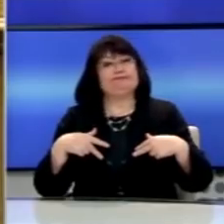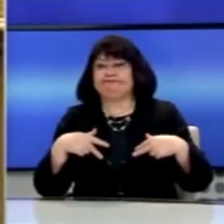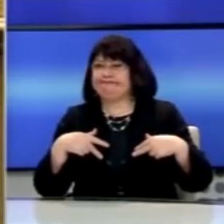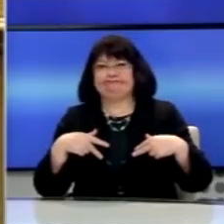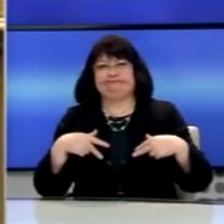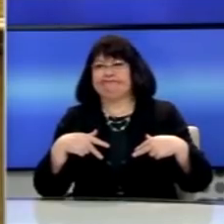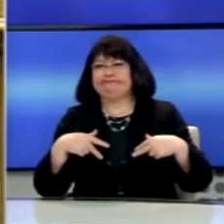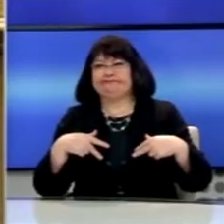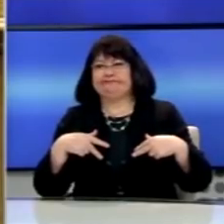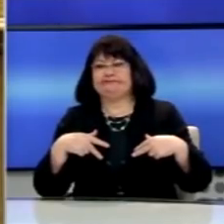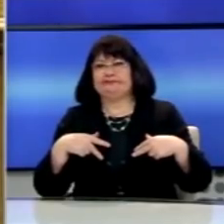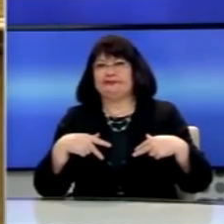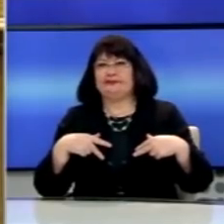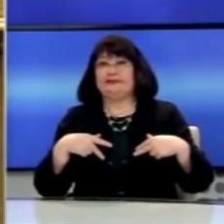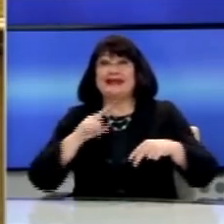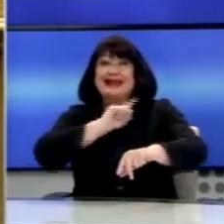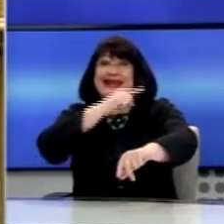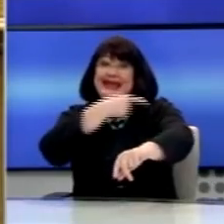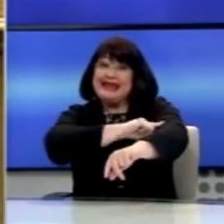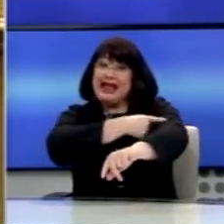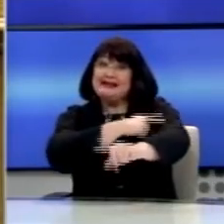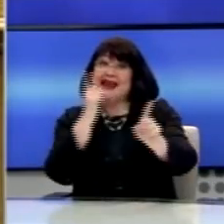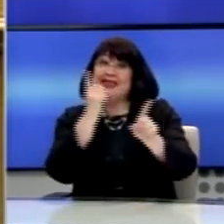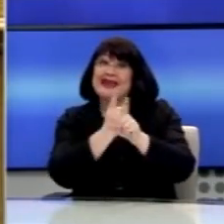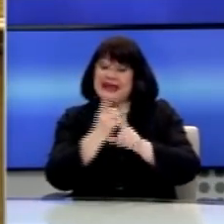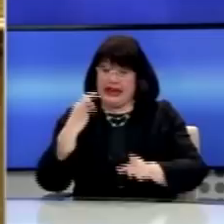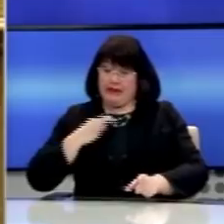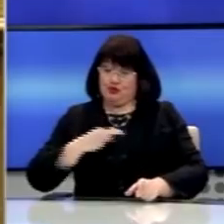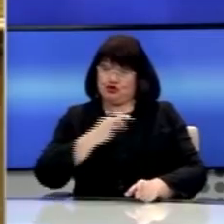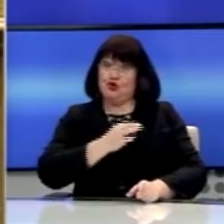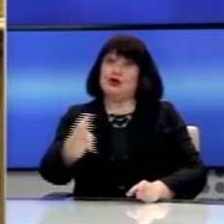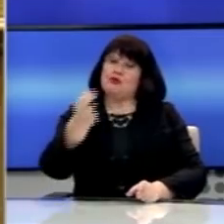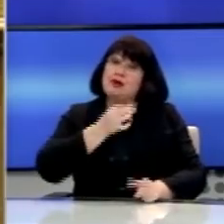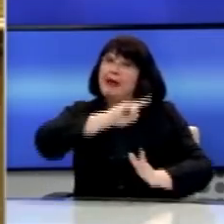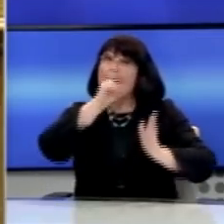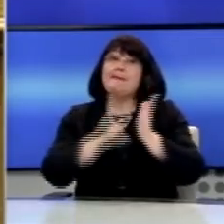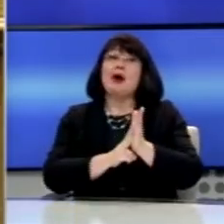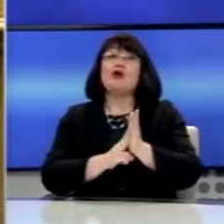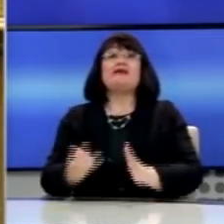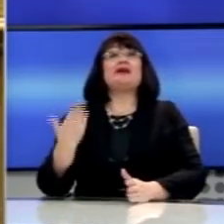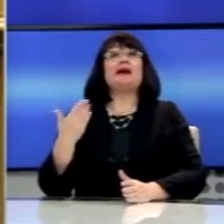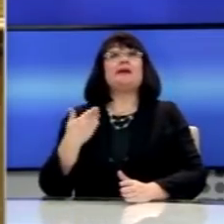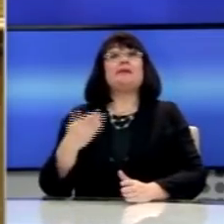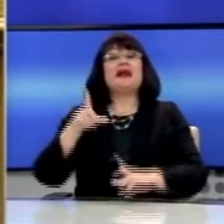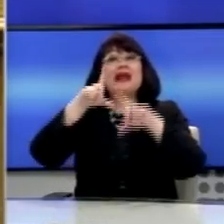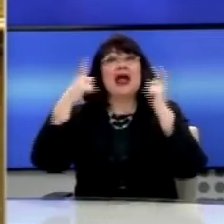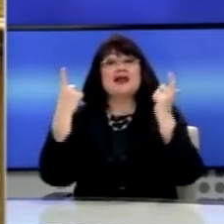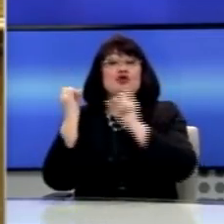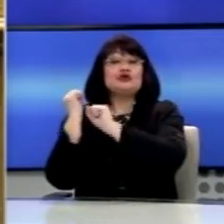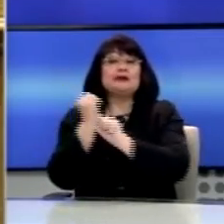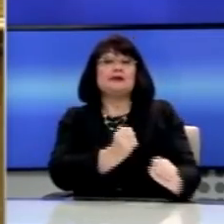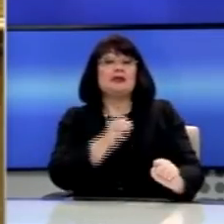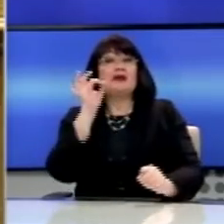αγνοήσατε υποδείξεις λοιμοξιολόγων για επιβολή καραντίνας πριν τον εορτασμό του Αγίου Δημητρίου